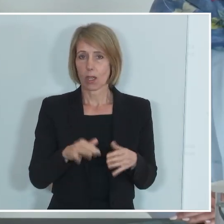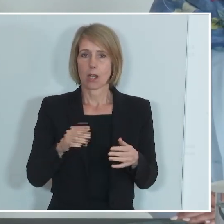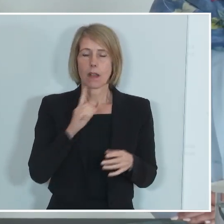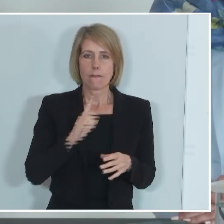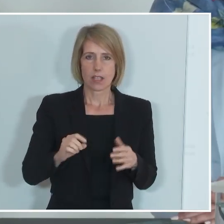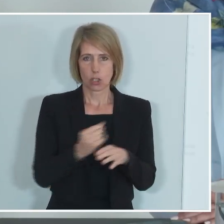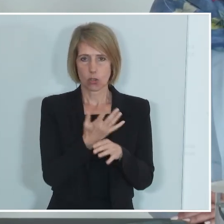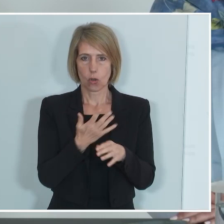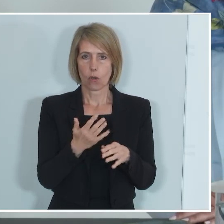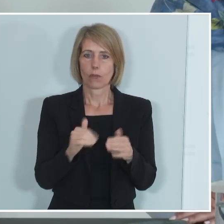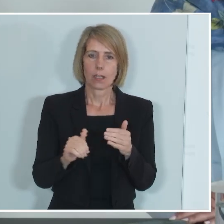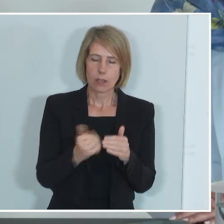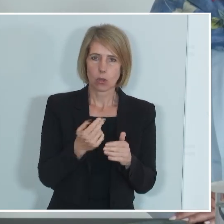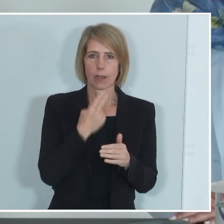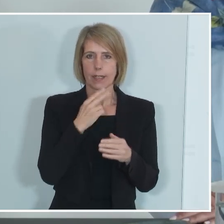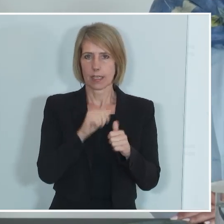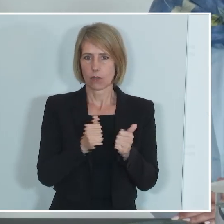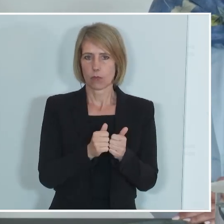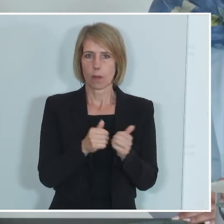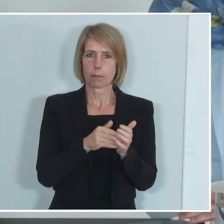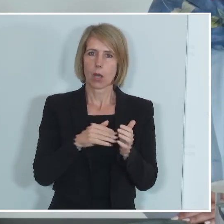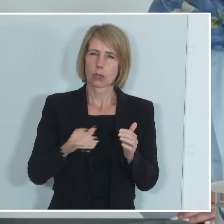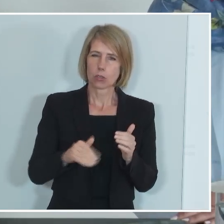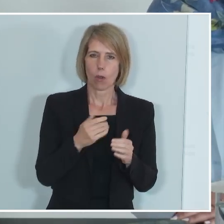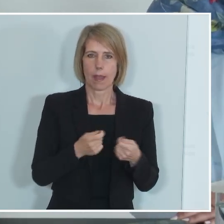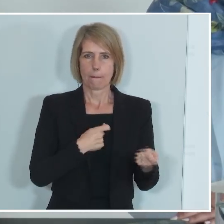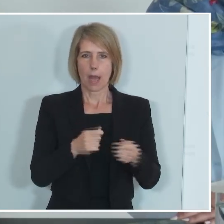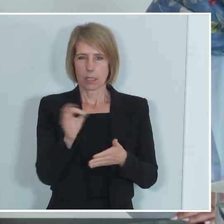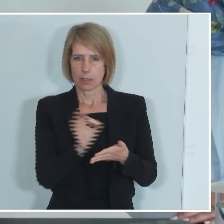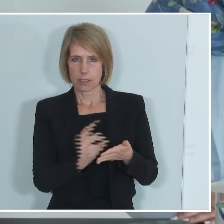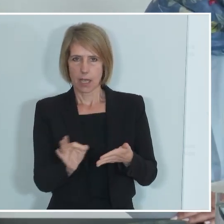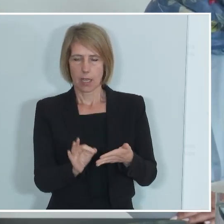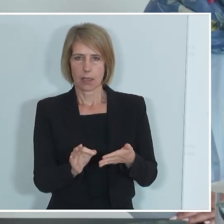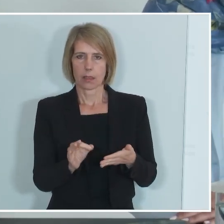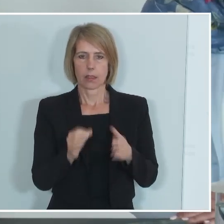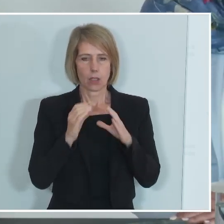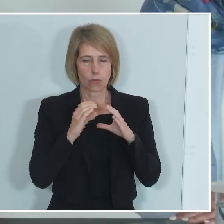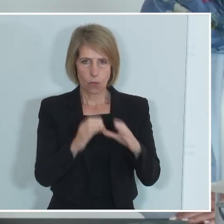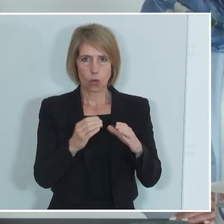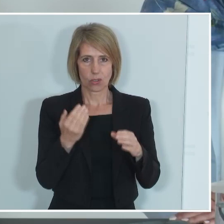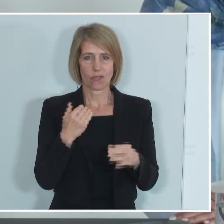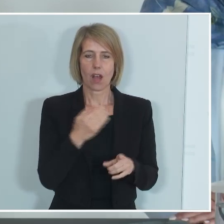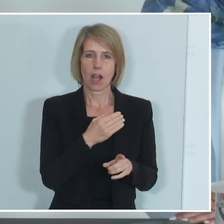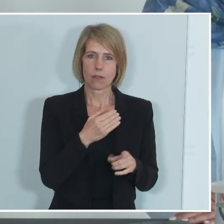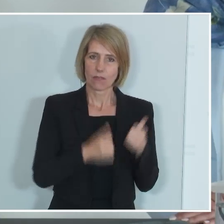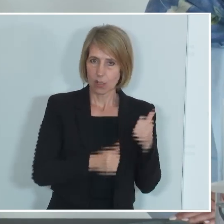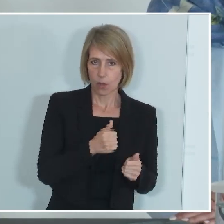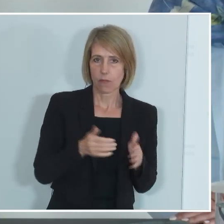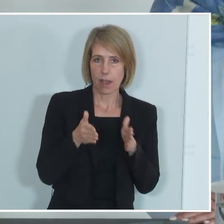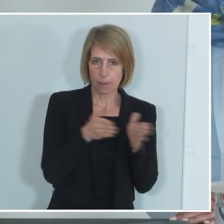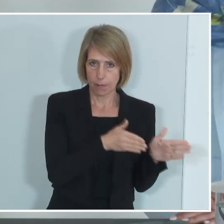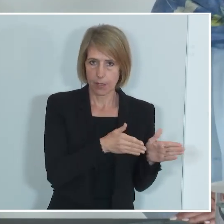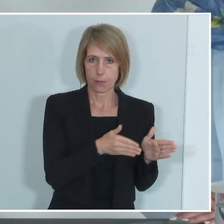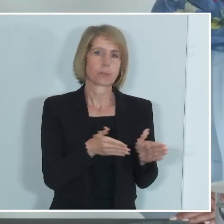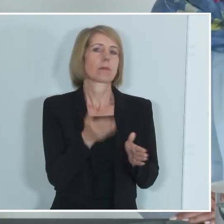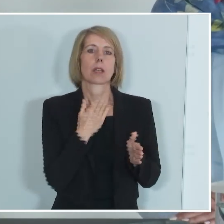Energieform, gerade in der Produktion, da braucht es das richtige Marktdesign, hier braucht es Weiterentwicklungen. Der Fokus war auf Wettbewerb